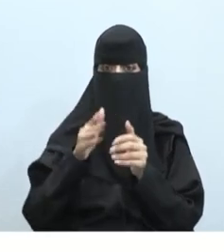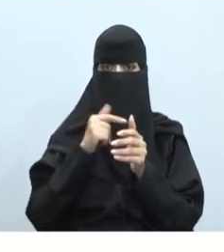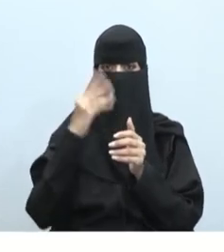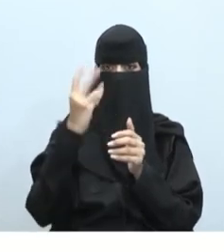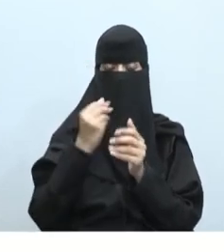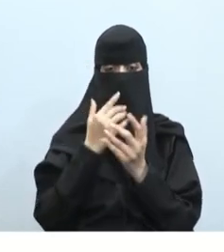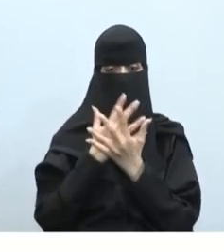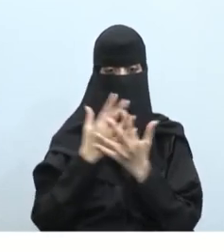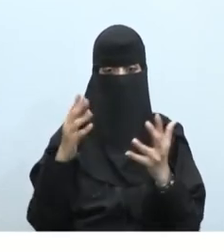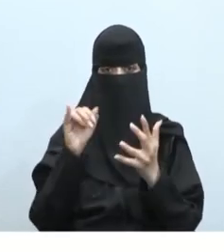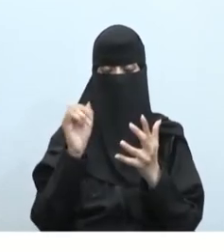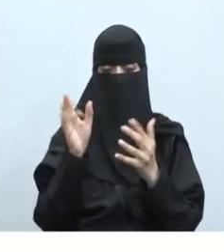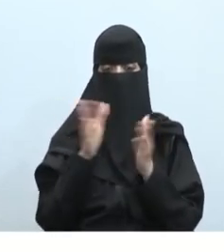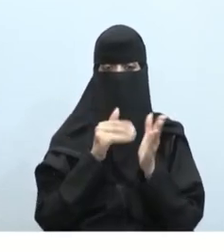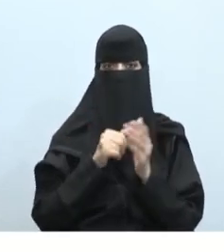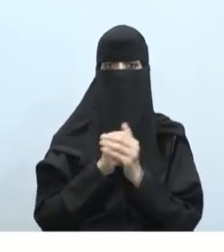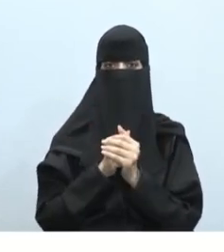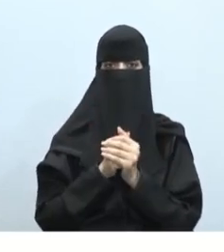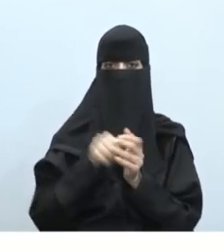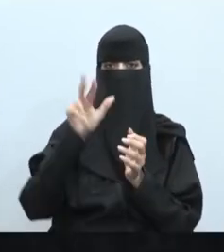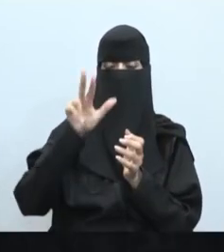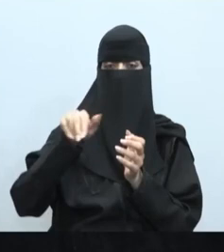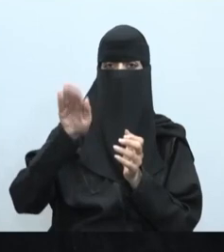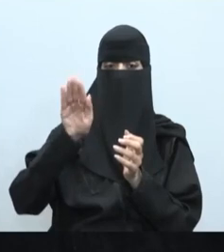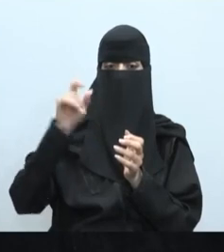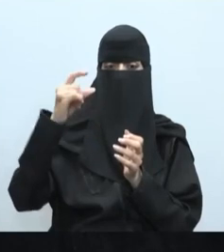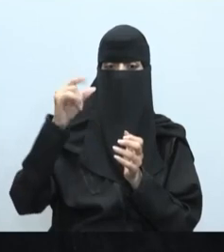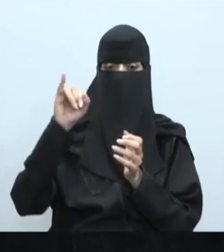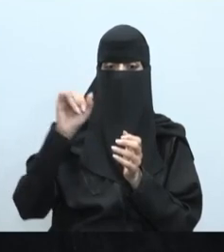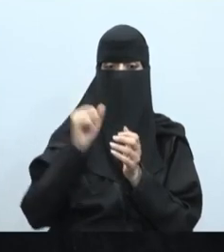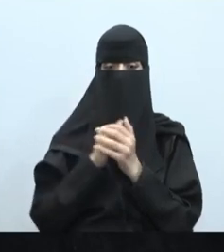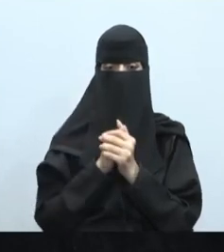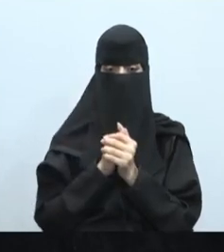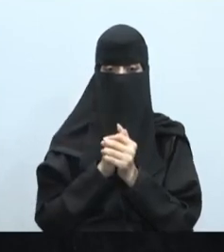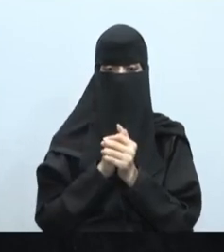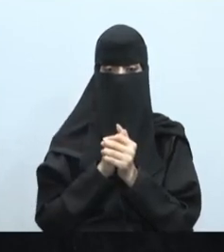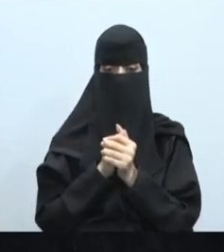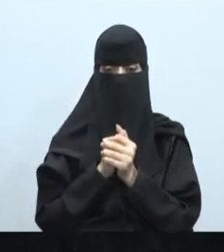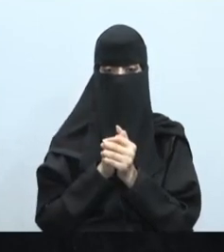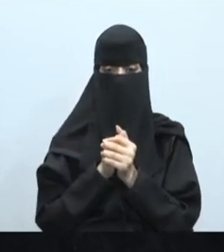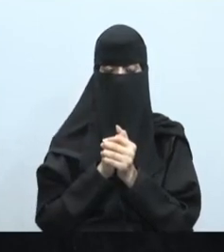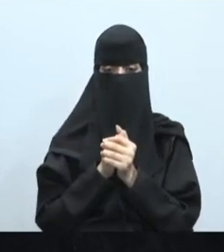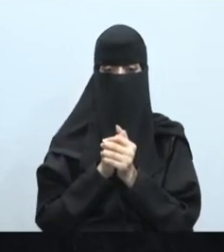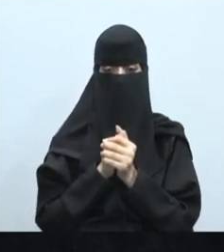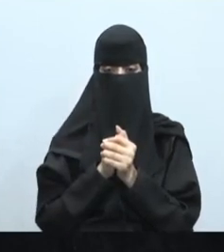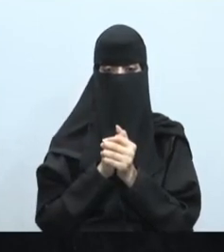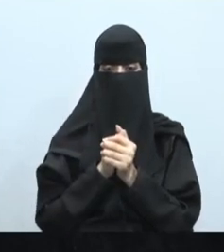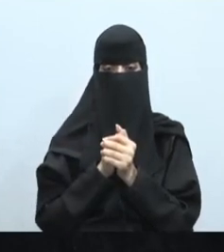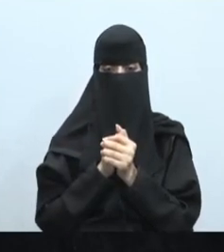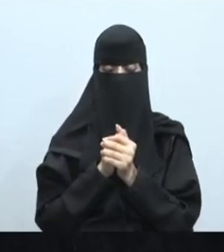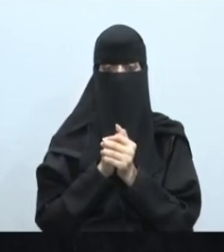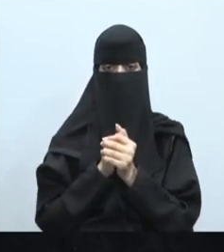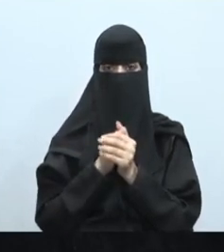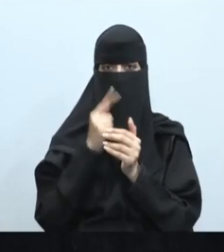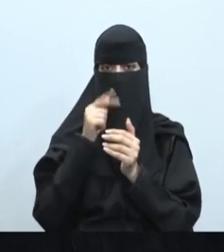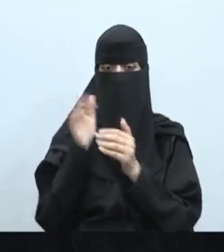السدم تحوي اعدادا كبيره من ممتازين اذا المجرات تحوي